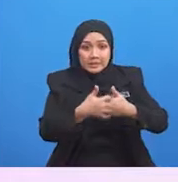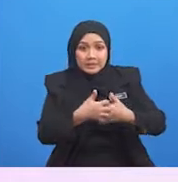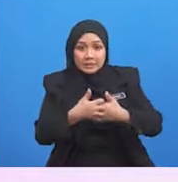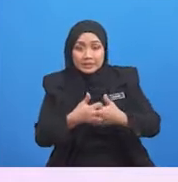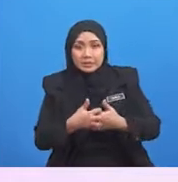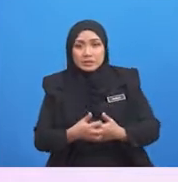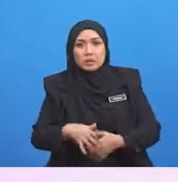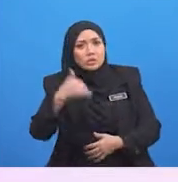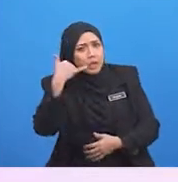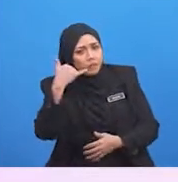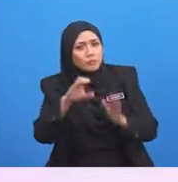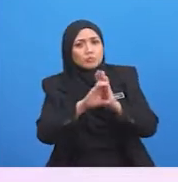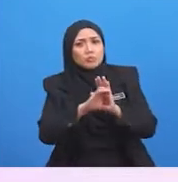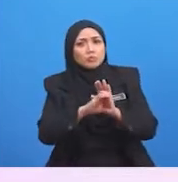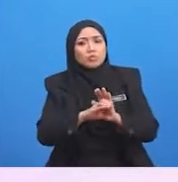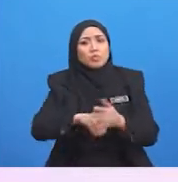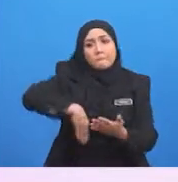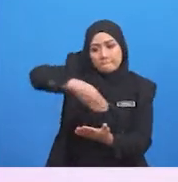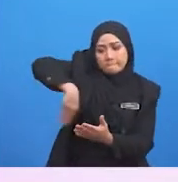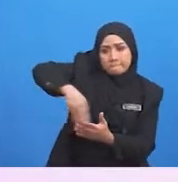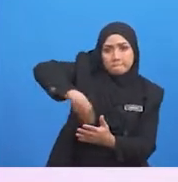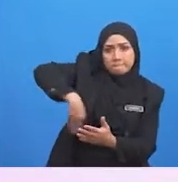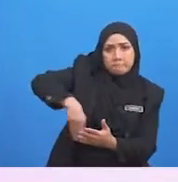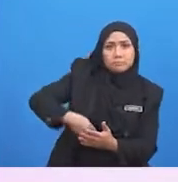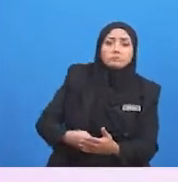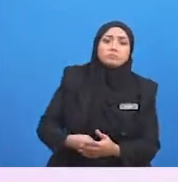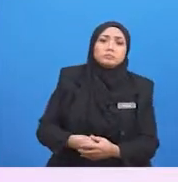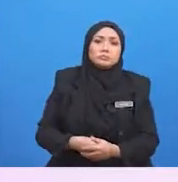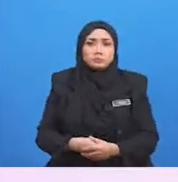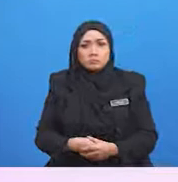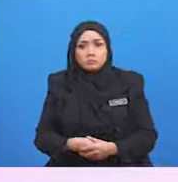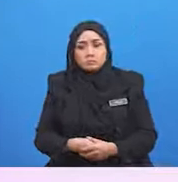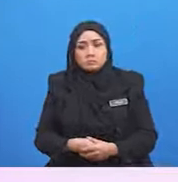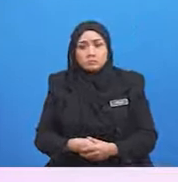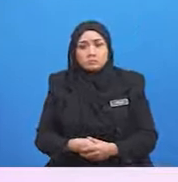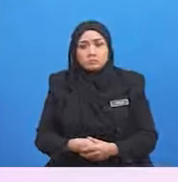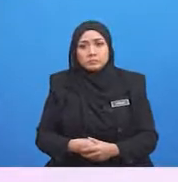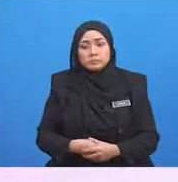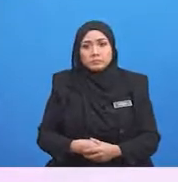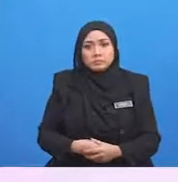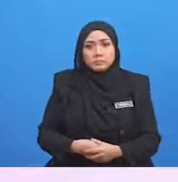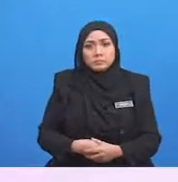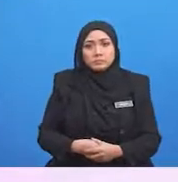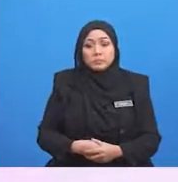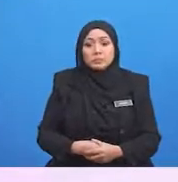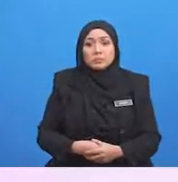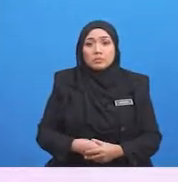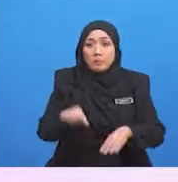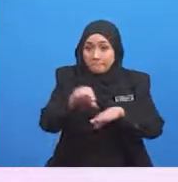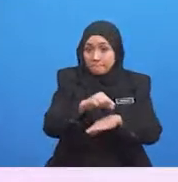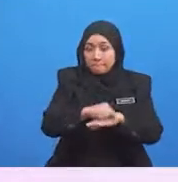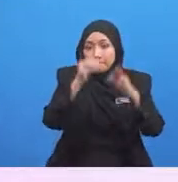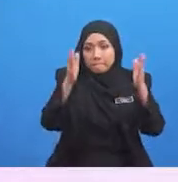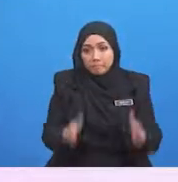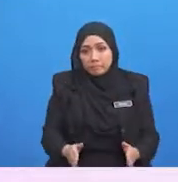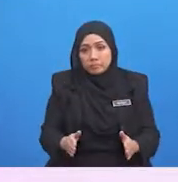bimbit contohnya, mesin basuh, pengisar elektrik dan sebagainya. Pengguna akan membuat kajian dahulu sebelum